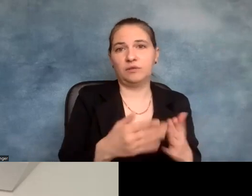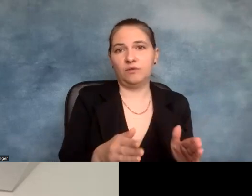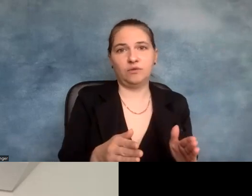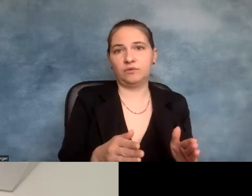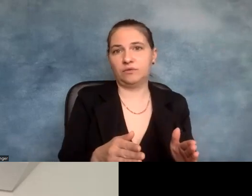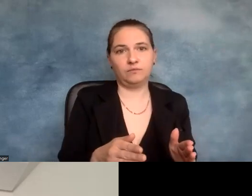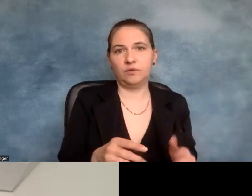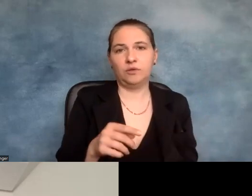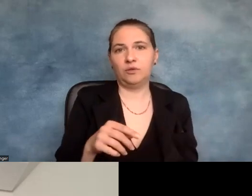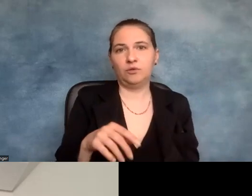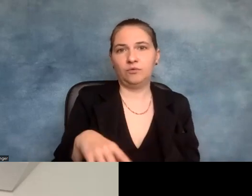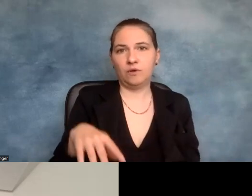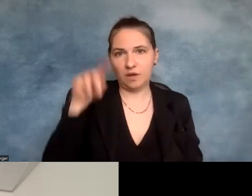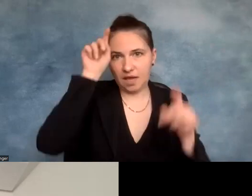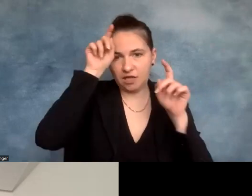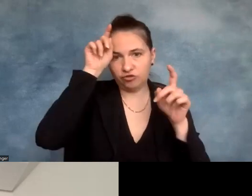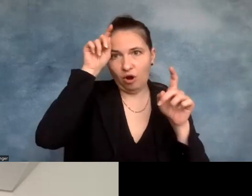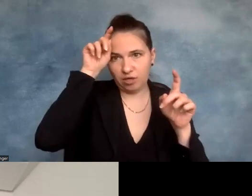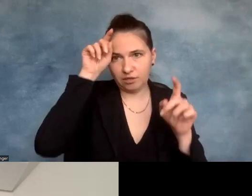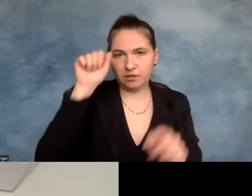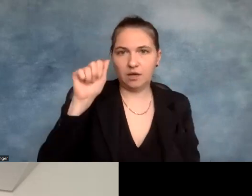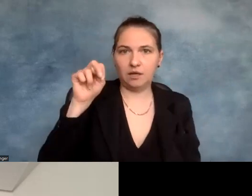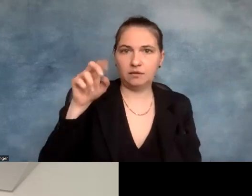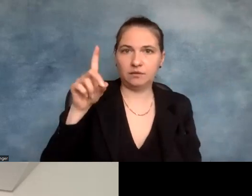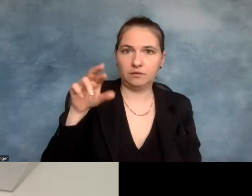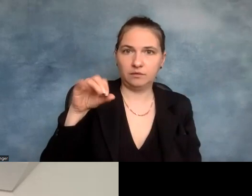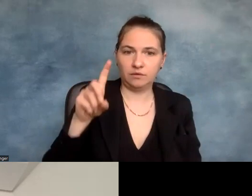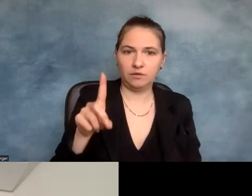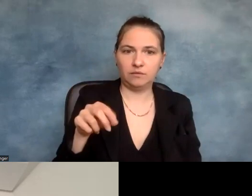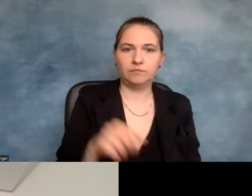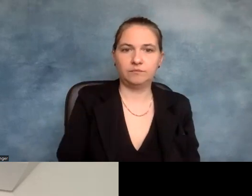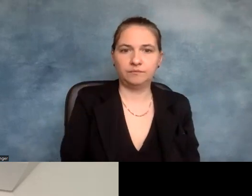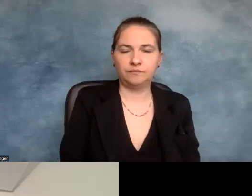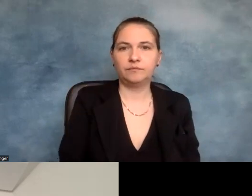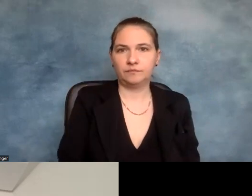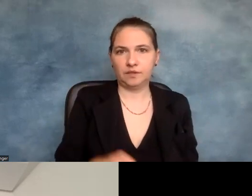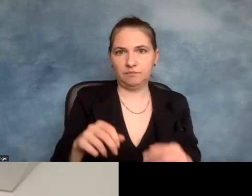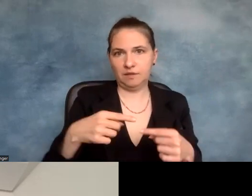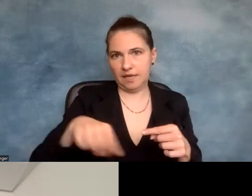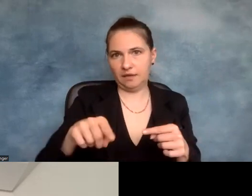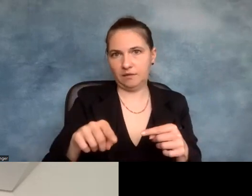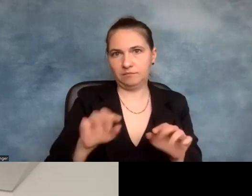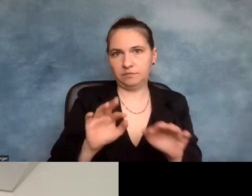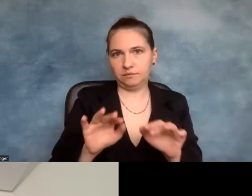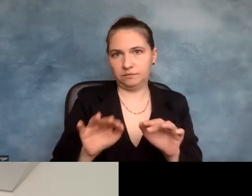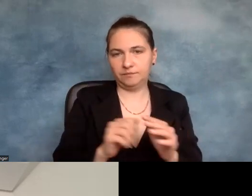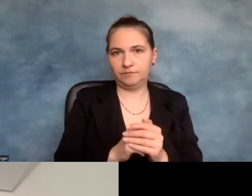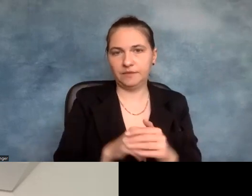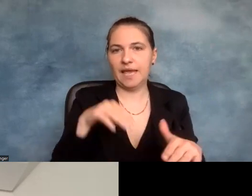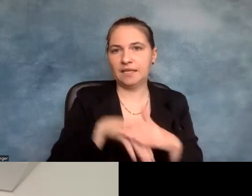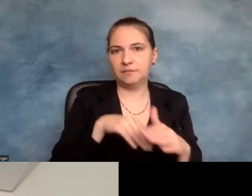für Android, was wir da gefunden haben. Hat mal reingestellt, das wäre der Accessibility Scanner. Und